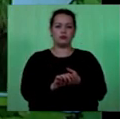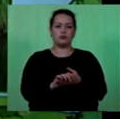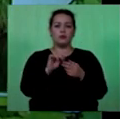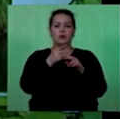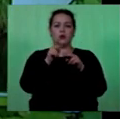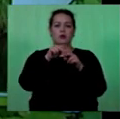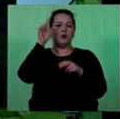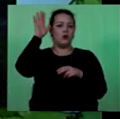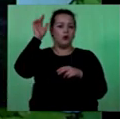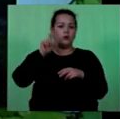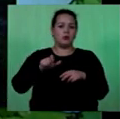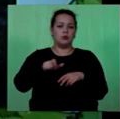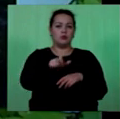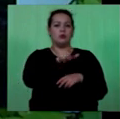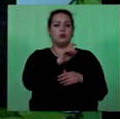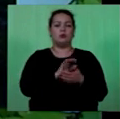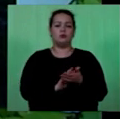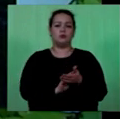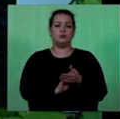Это реки.